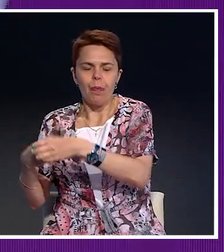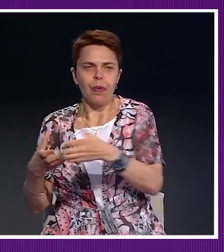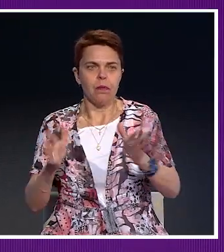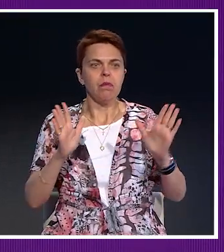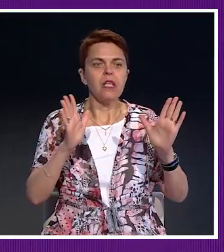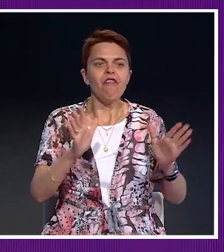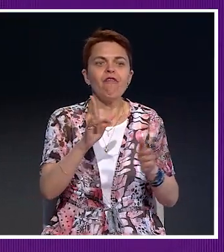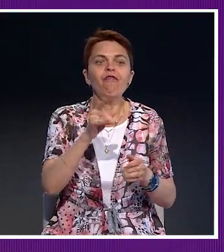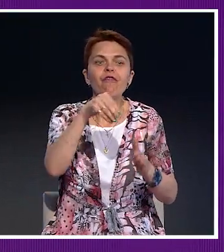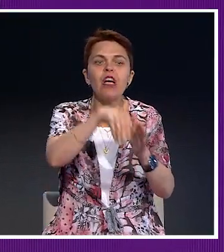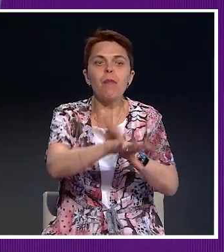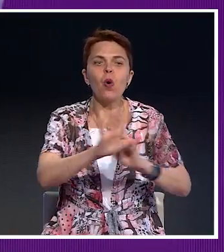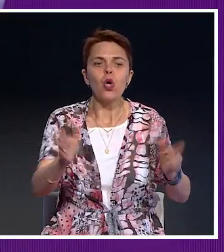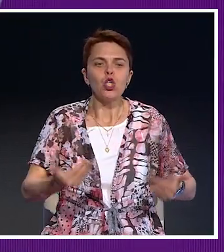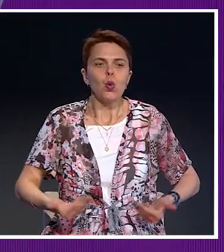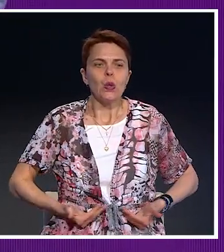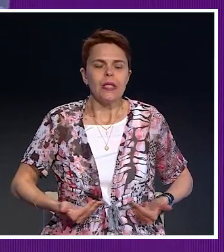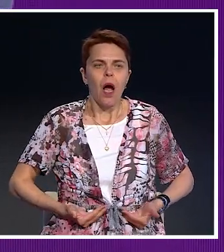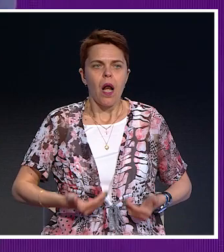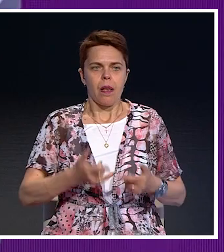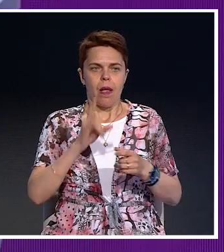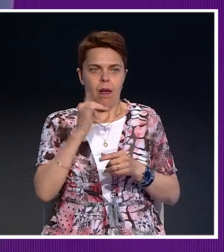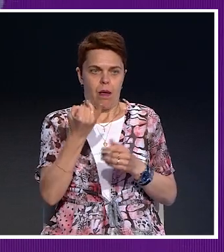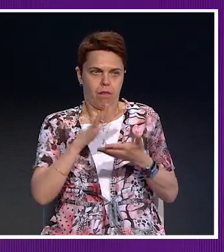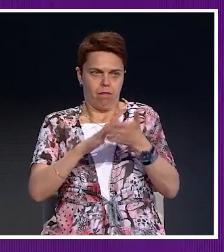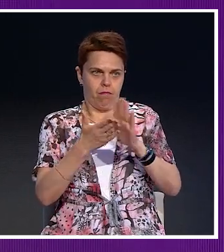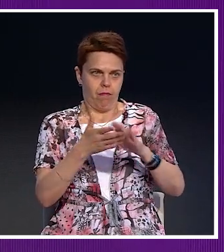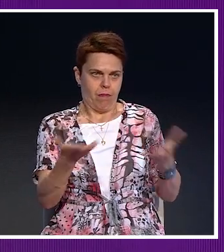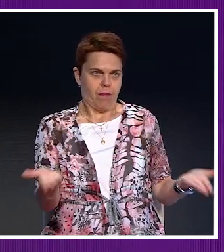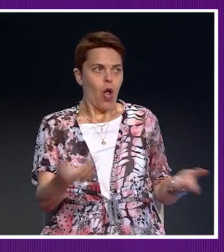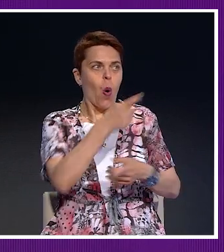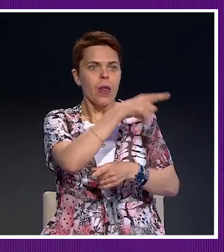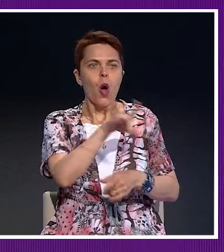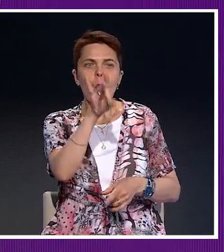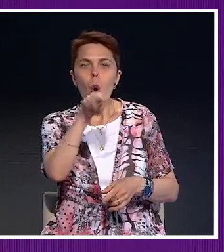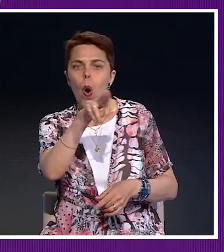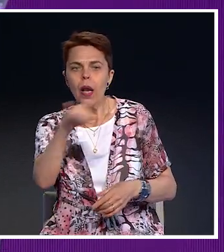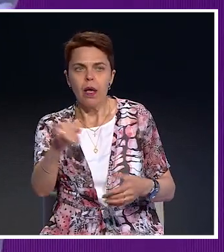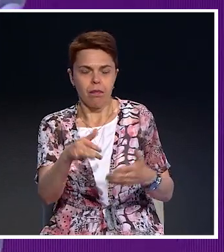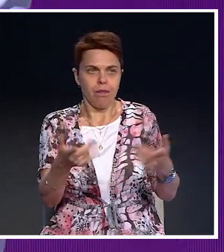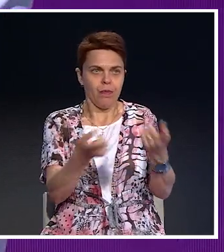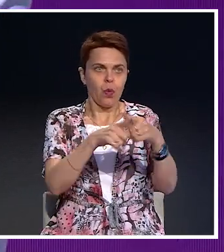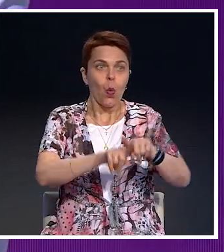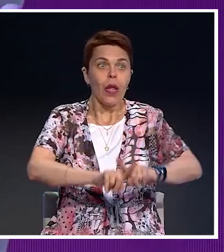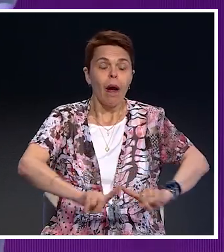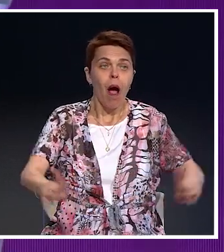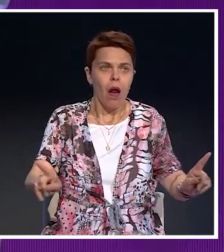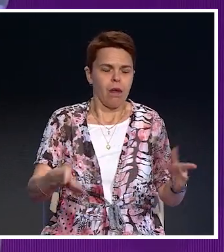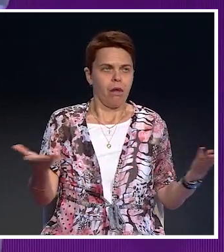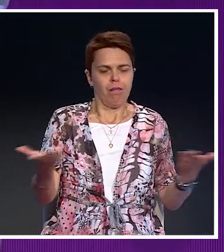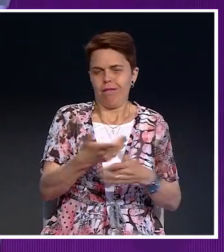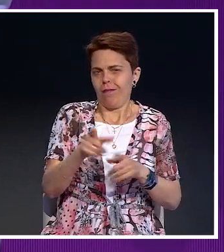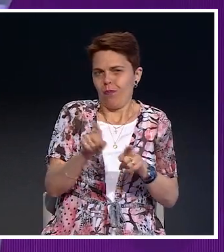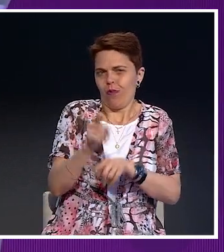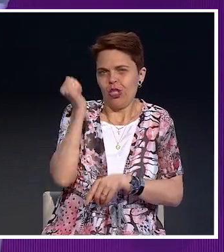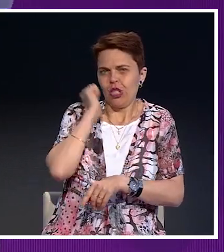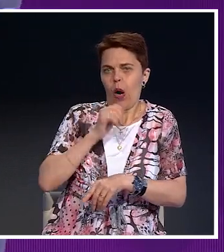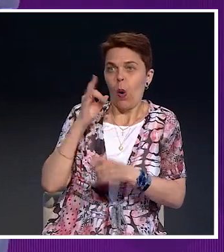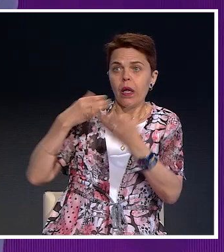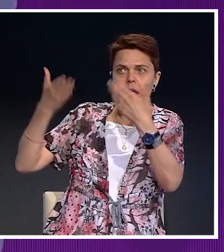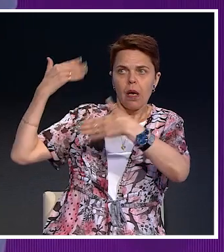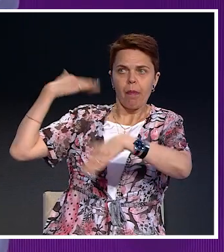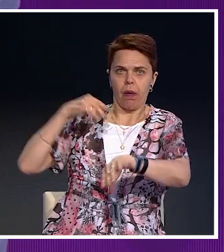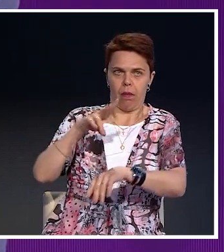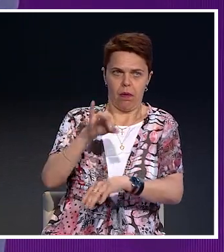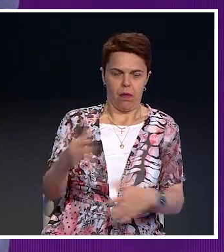лише виборців, а й соціальні, суспільні. Вона має певні ролі унікальні. Ці ролі не мають бути стереотипними, вона має